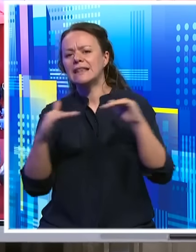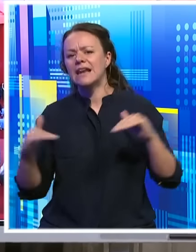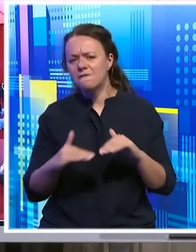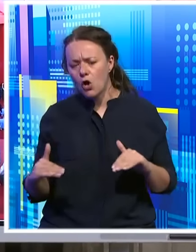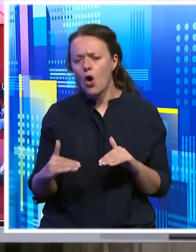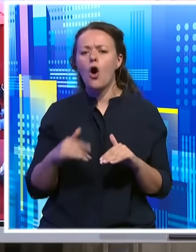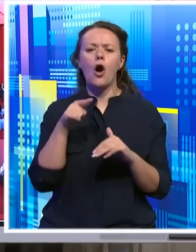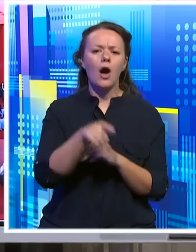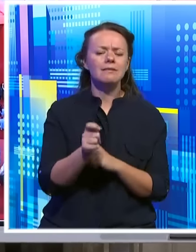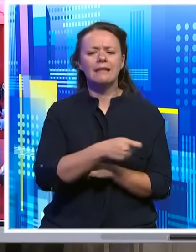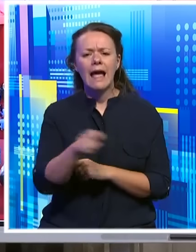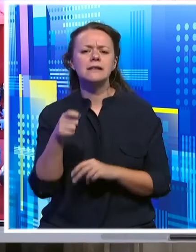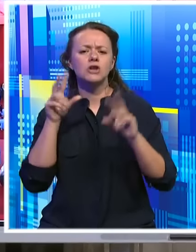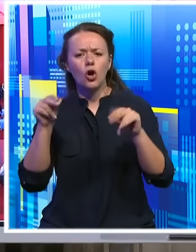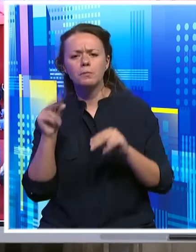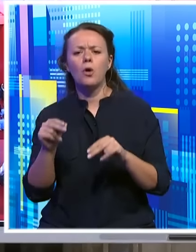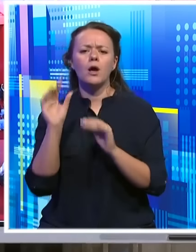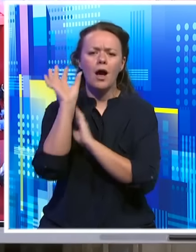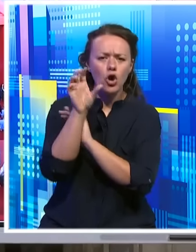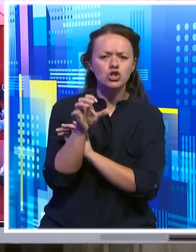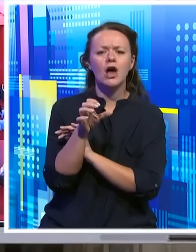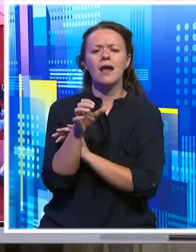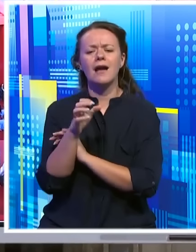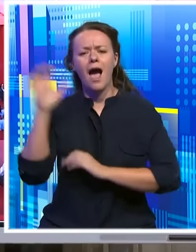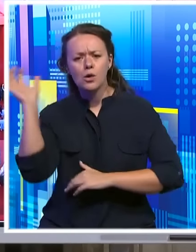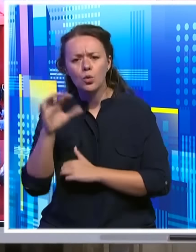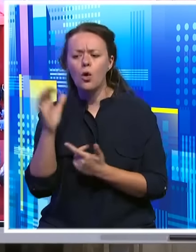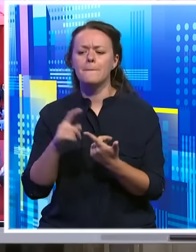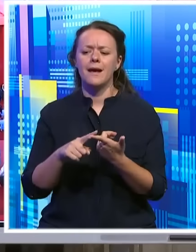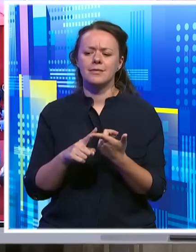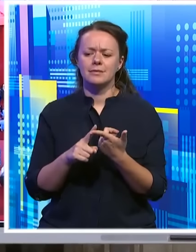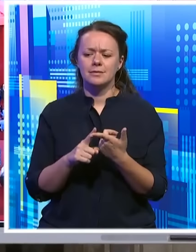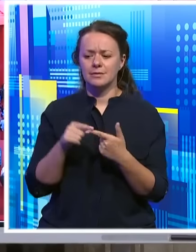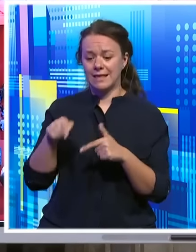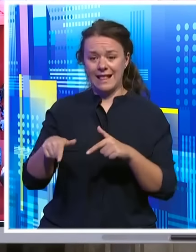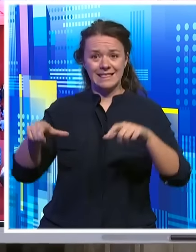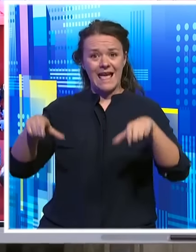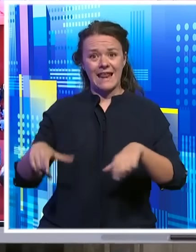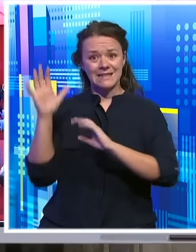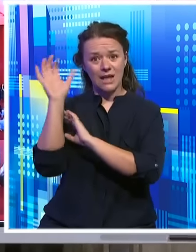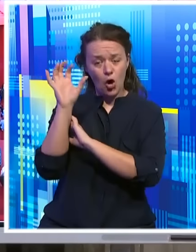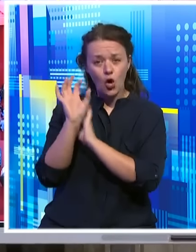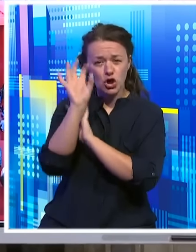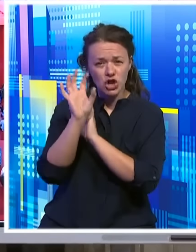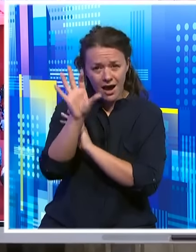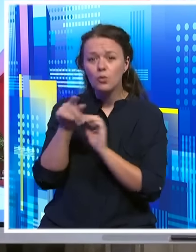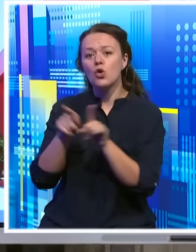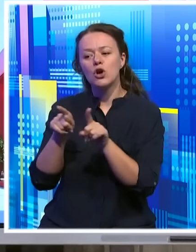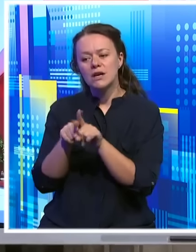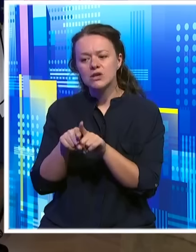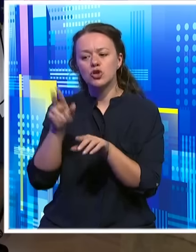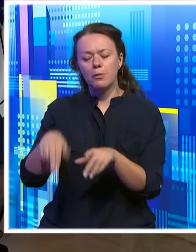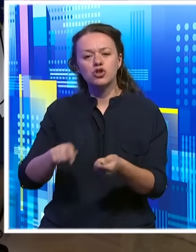odbojka, košarka, rukomet. Sve to ćete imati i ovde će biti ne samo teren za košarku, već će moći da se igra. Promeni se sa to, su